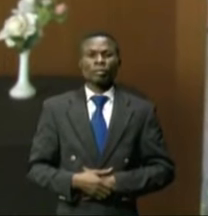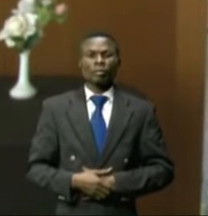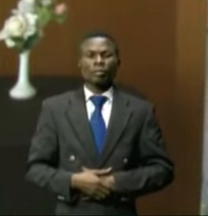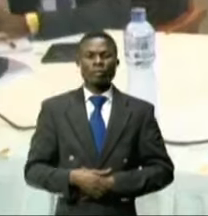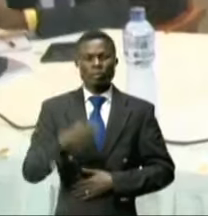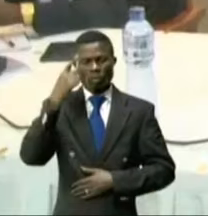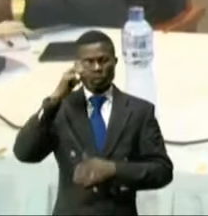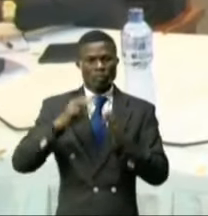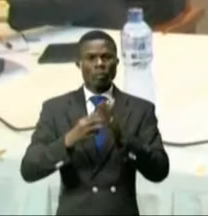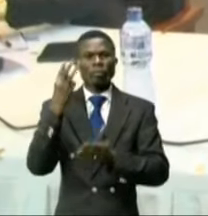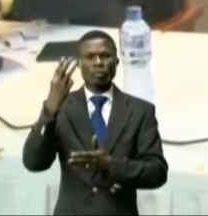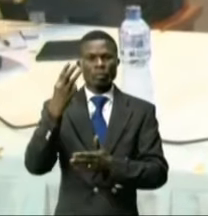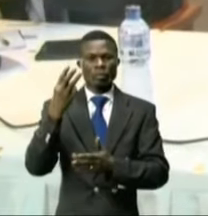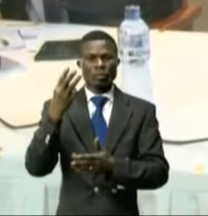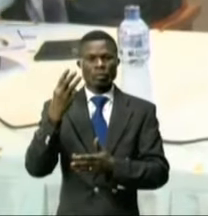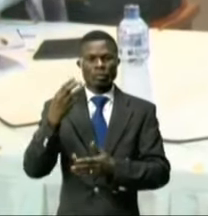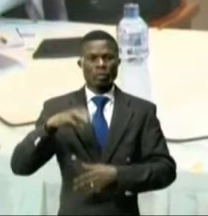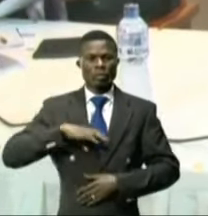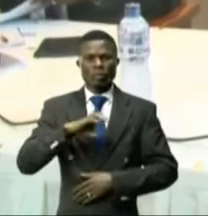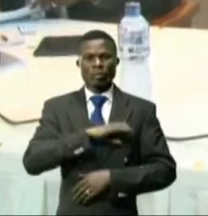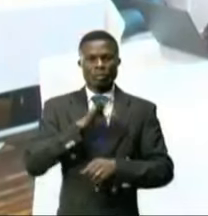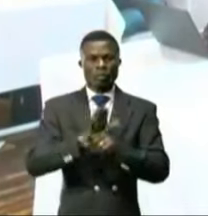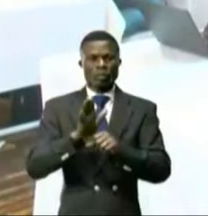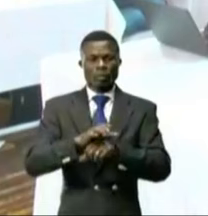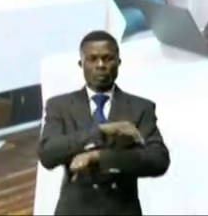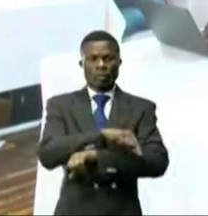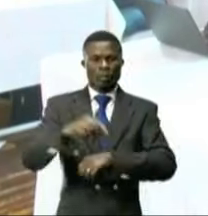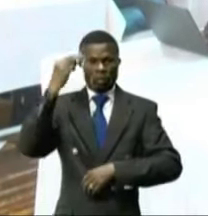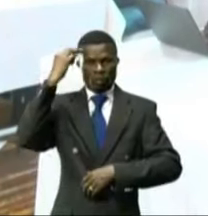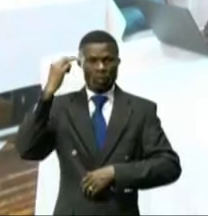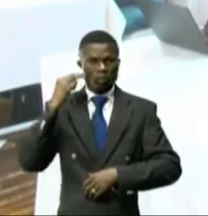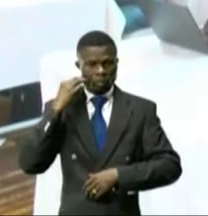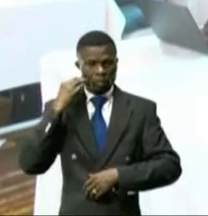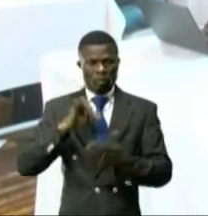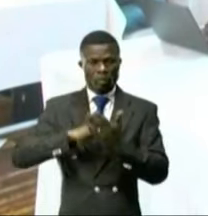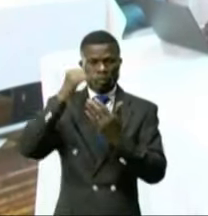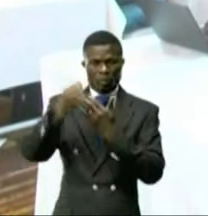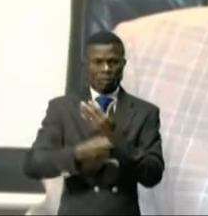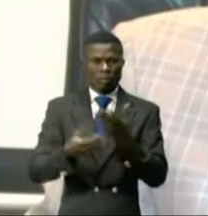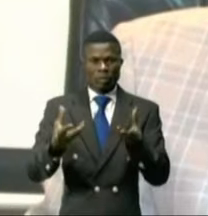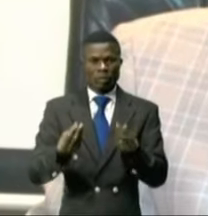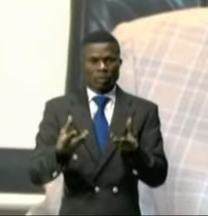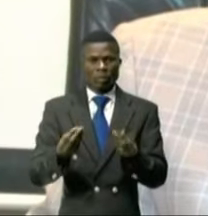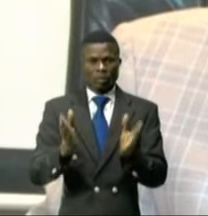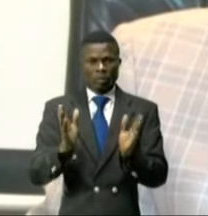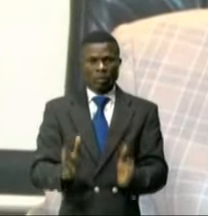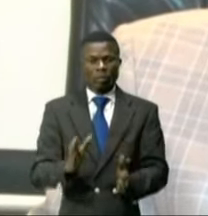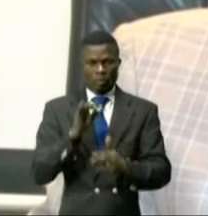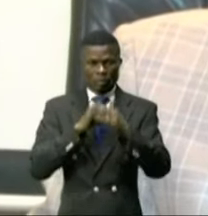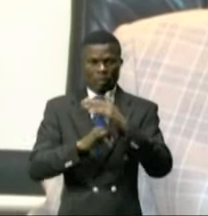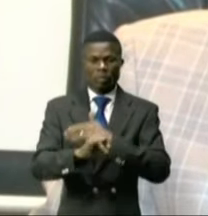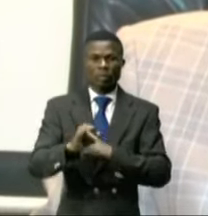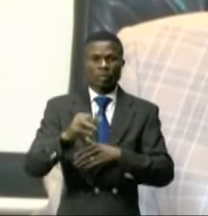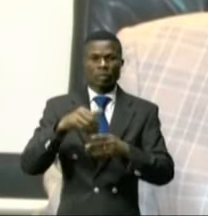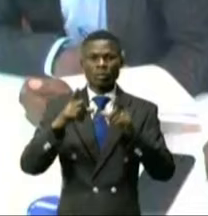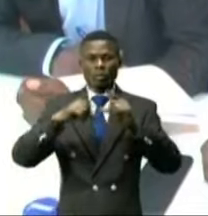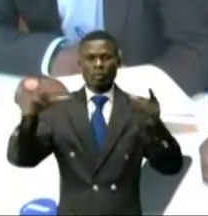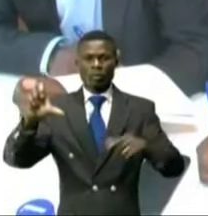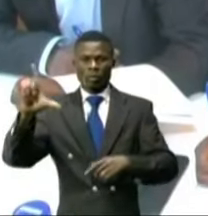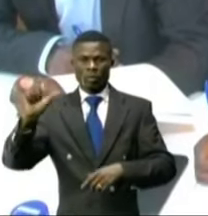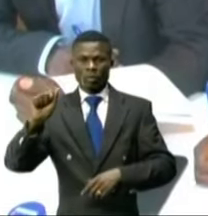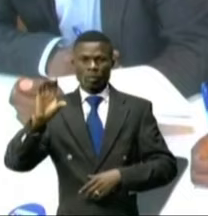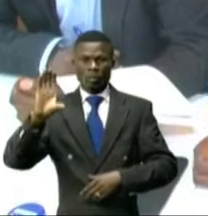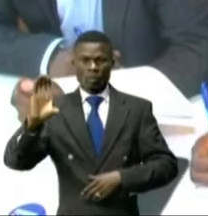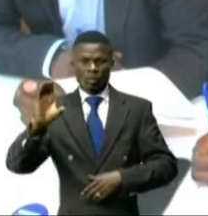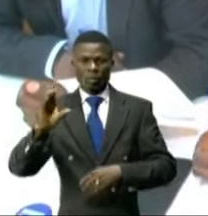Pour la troisième fois, le comité interministériel de pilotage du projet de facilitation et intégration dans le Grand Lac s'est